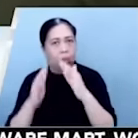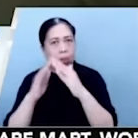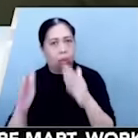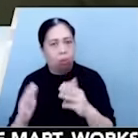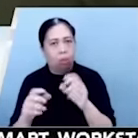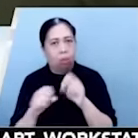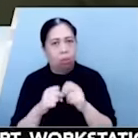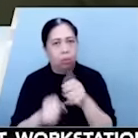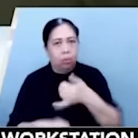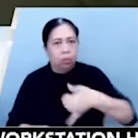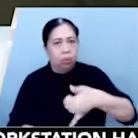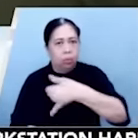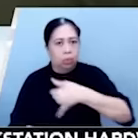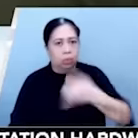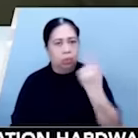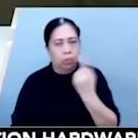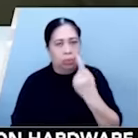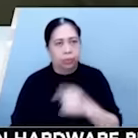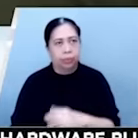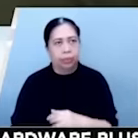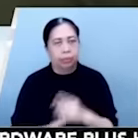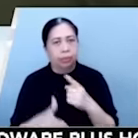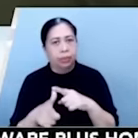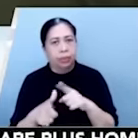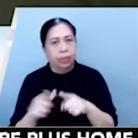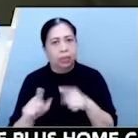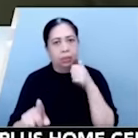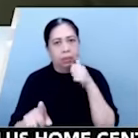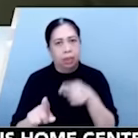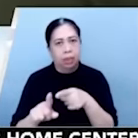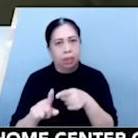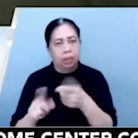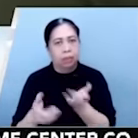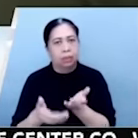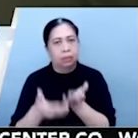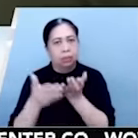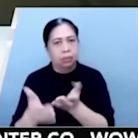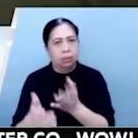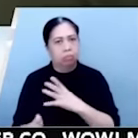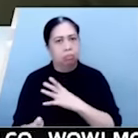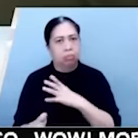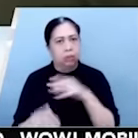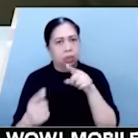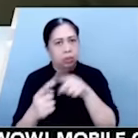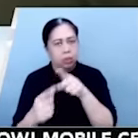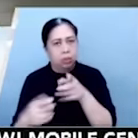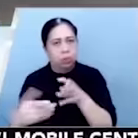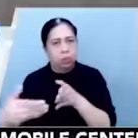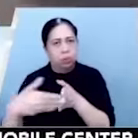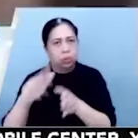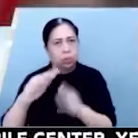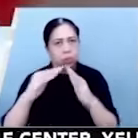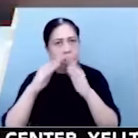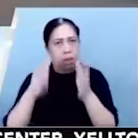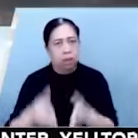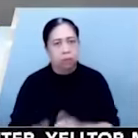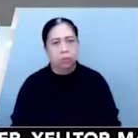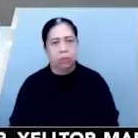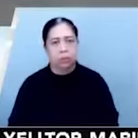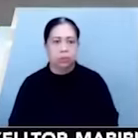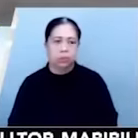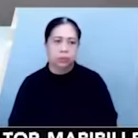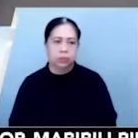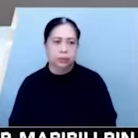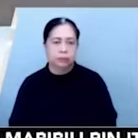makapag-inuman po. Tapos po yung babae po, inatid lang po namin maayos hanggang doon po sa may kanto ng bahay po nila. Sa